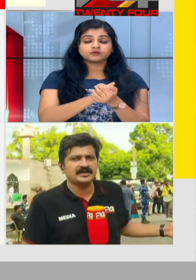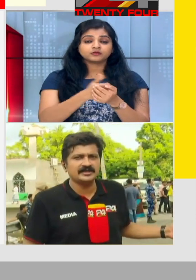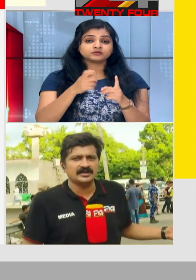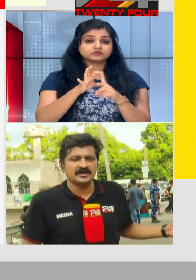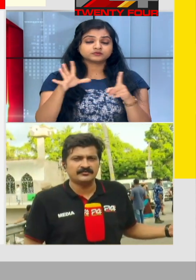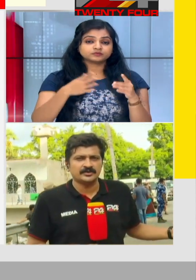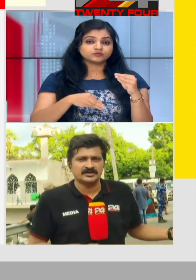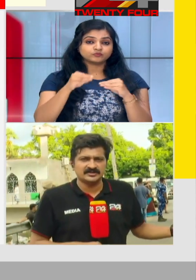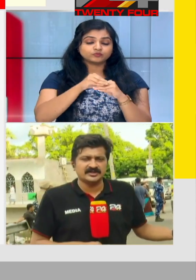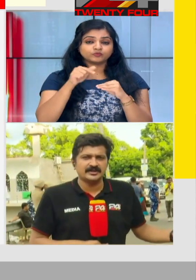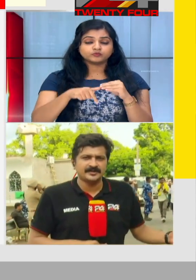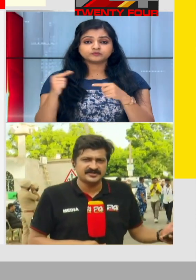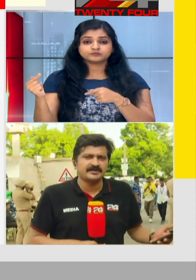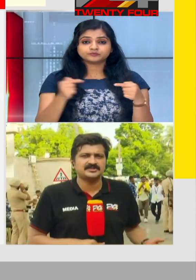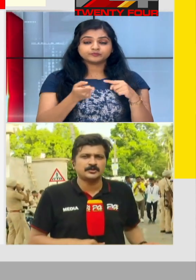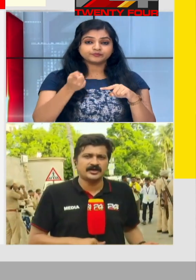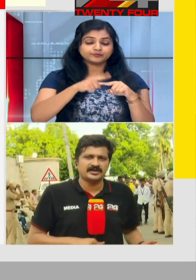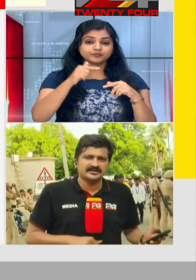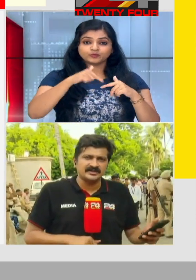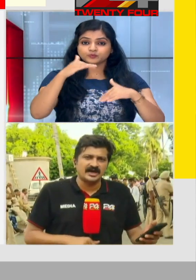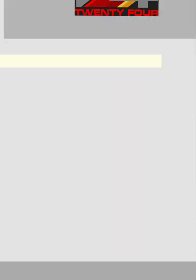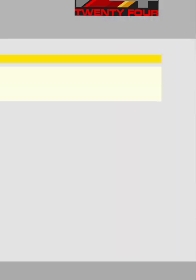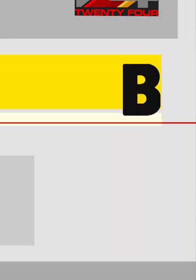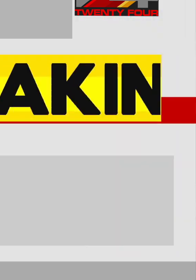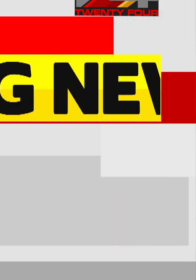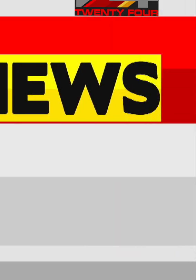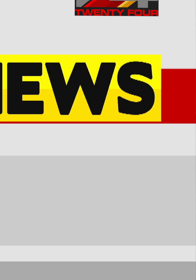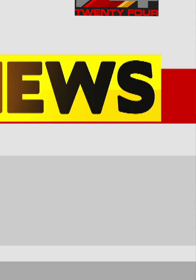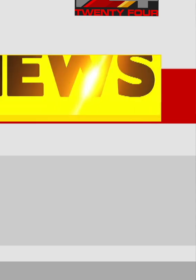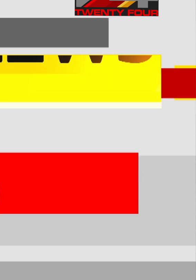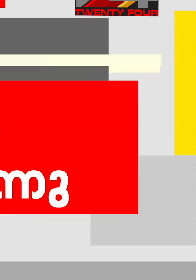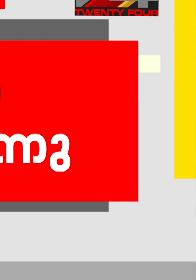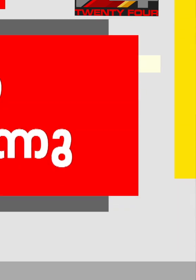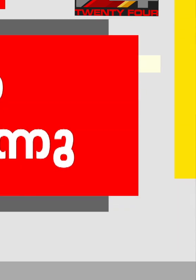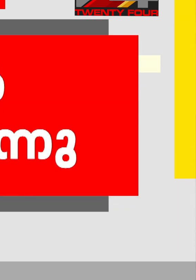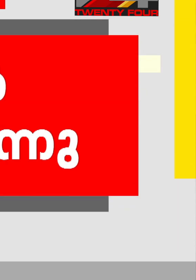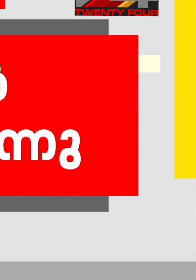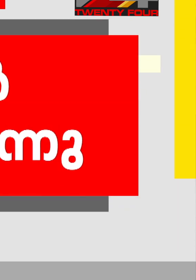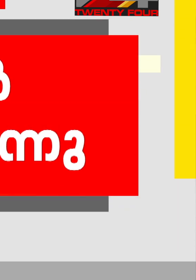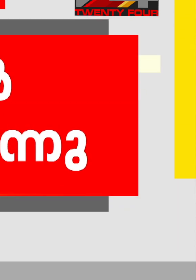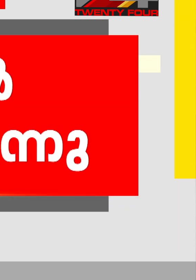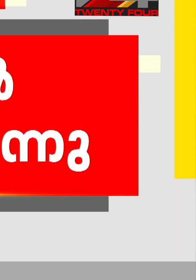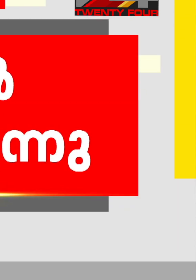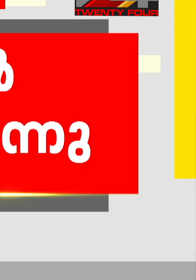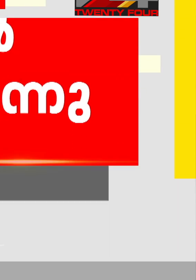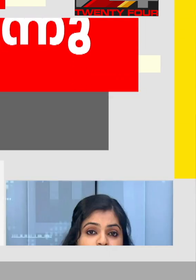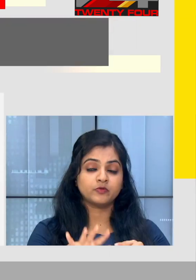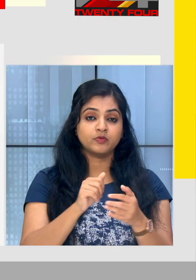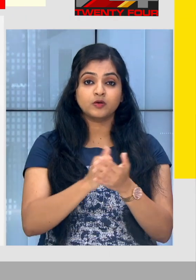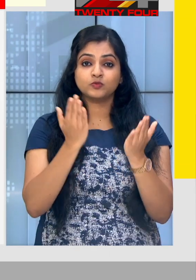മേഖലയിൽ വോട്ട് തെരഞ്ഞെടുപ്പ് സമയത്ത് ഉണ്ടായിരുന്നത്. 4 പേർ ഈ മേഖലയിൽ കൊല്ലപ്പെടുകയും ഈ വോട്ട് ഇതേ സ്കൂളിൽ, ഇപ്പോൾ